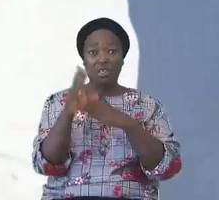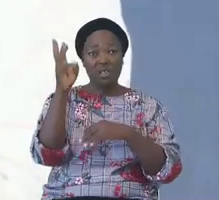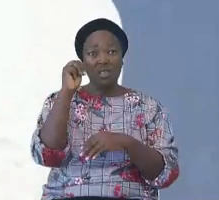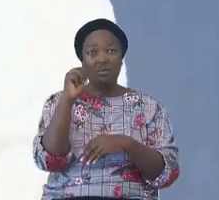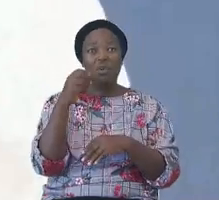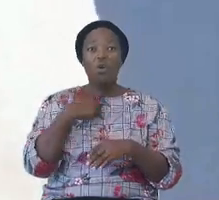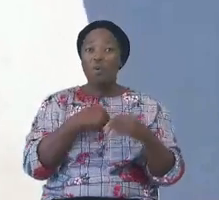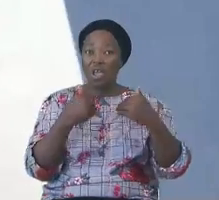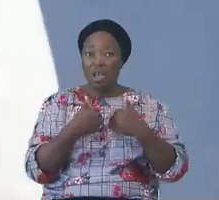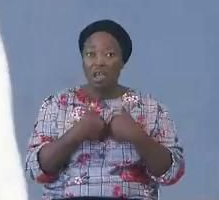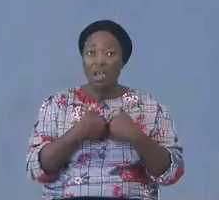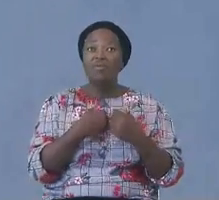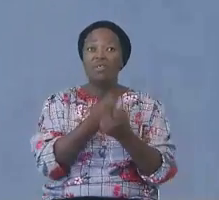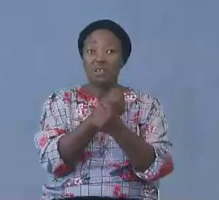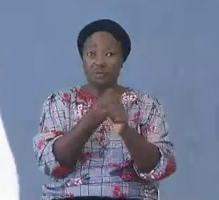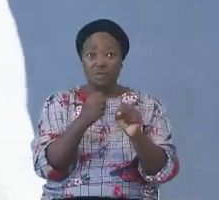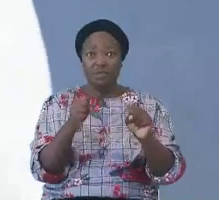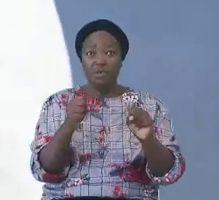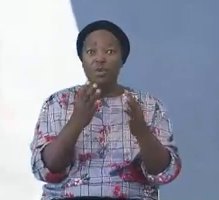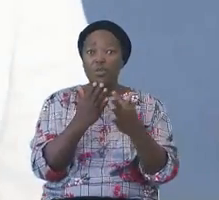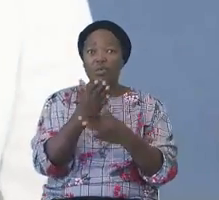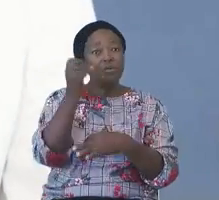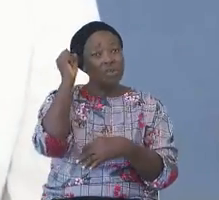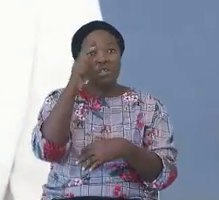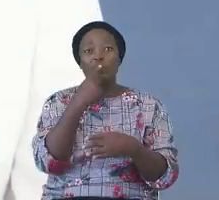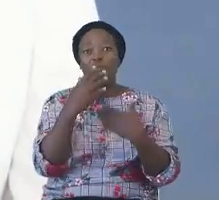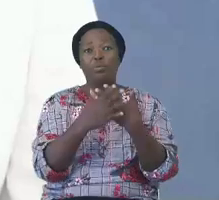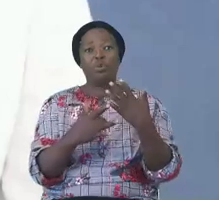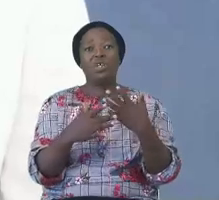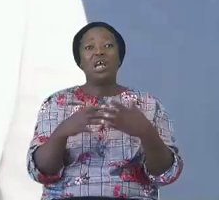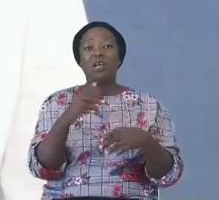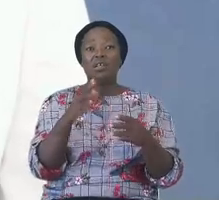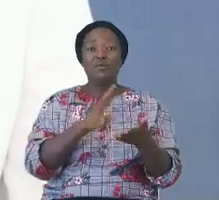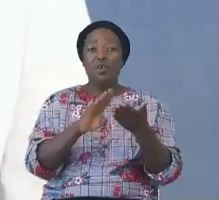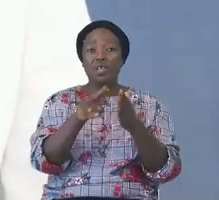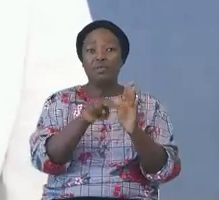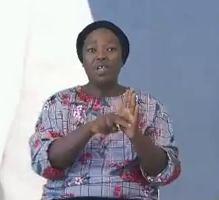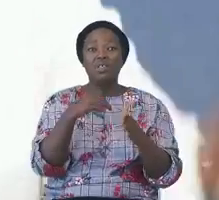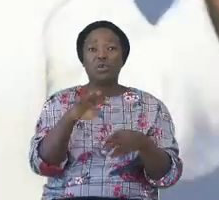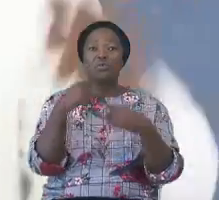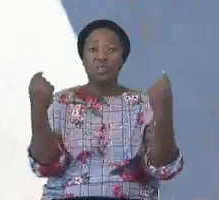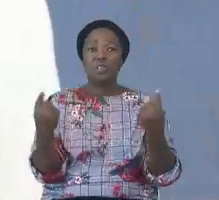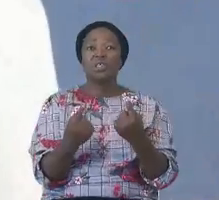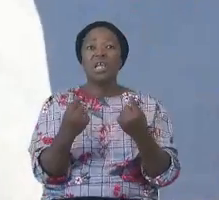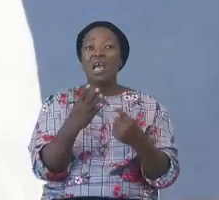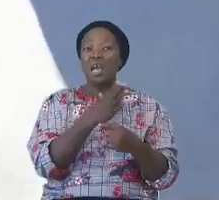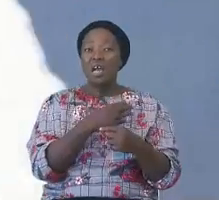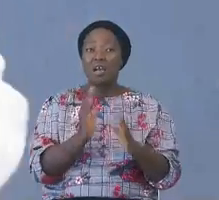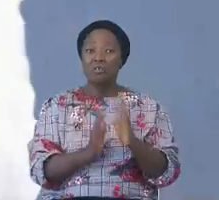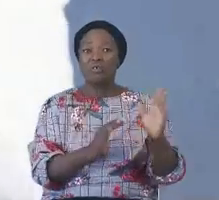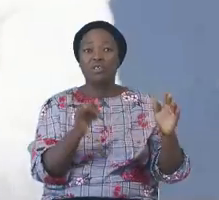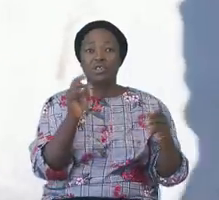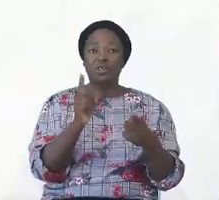pardon. Et il dit, maintenant, en lui, nous avons la rédemption par son